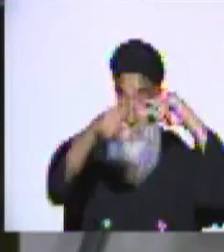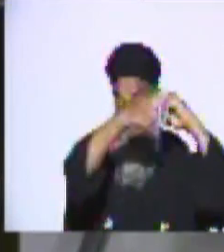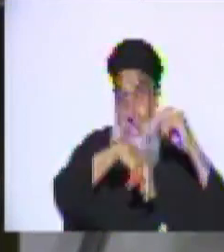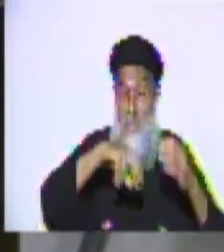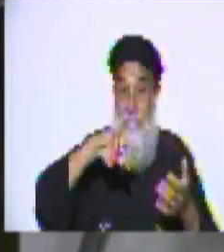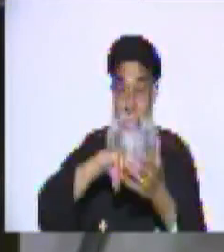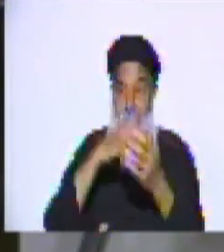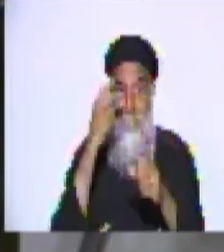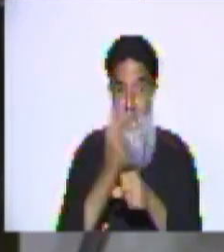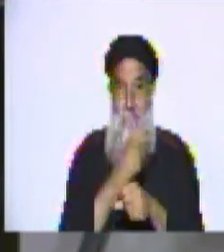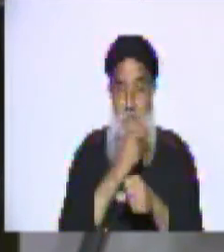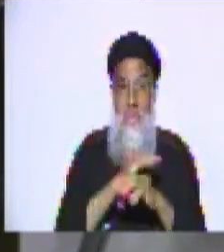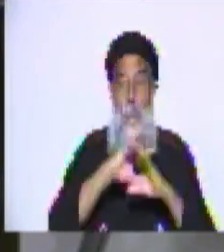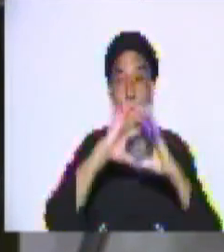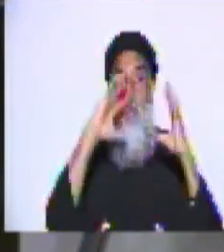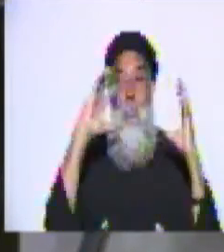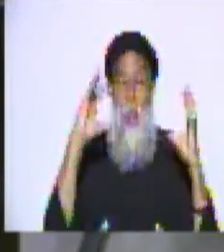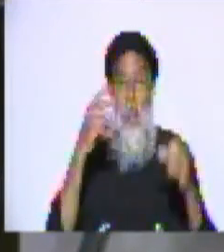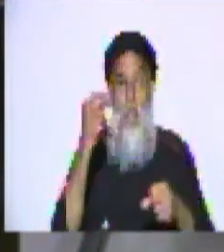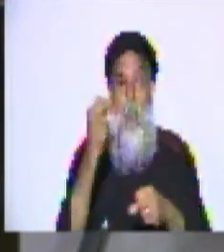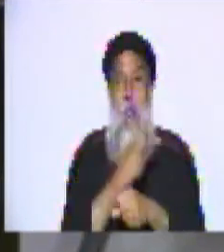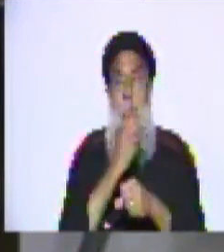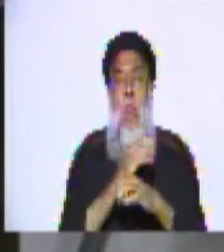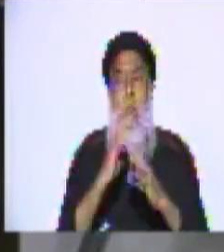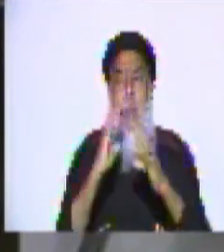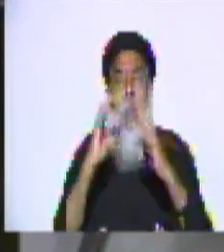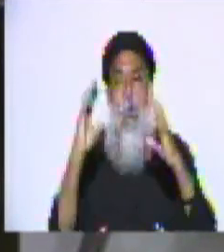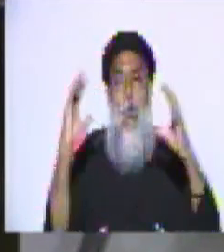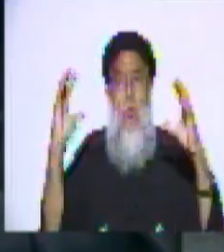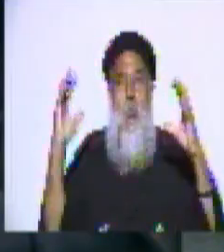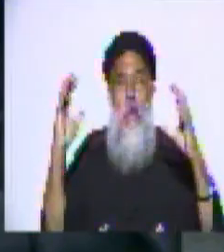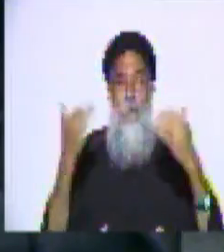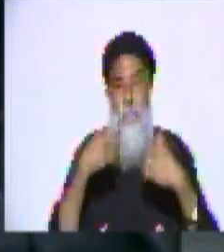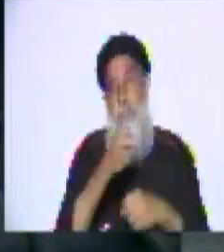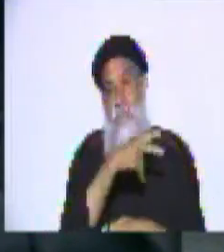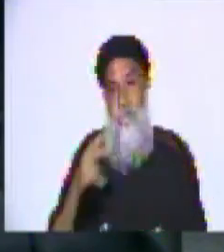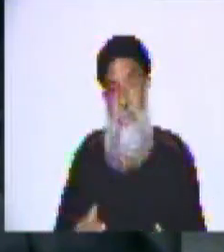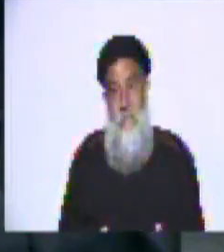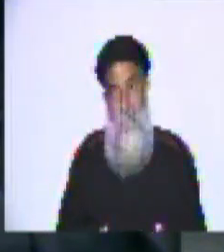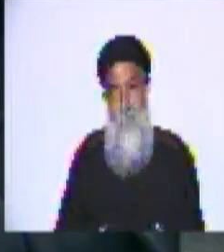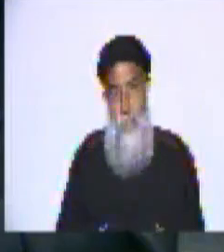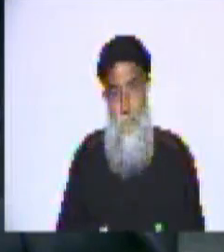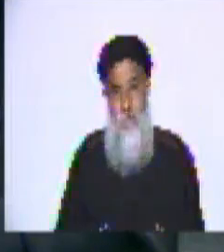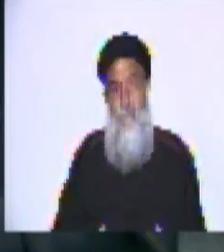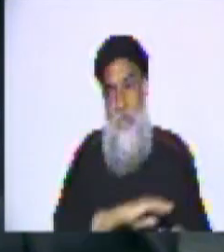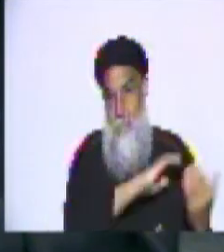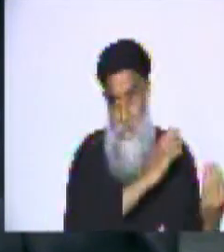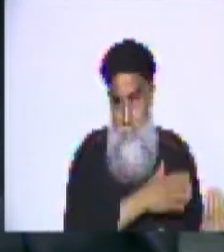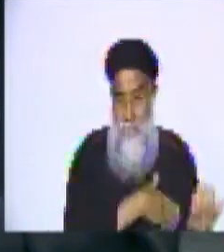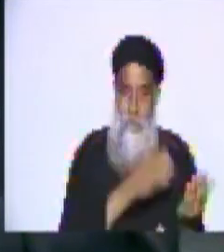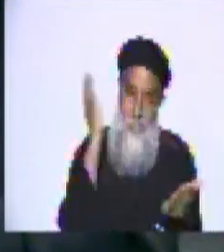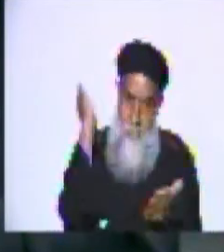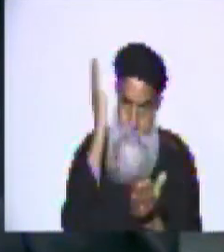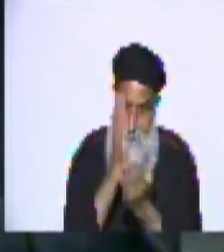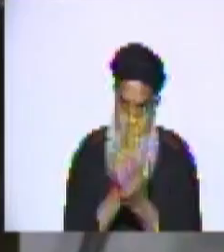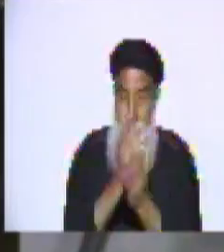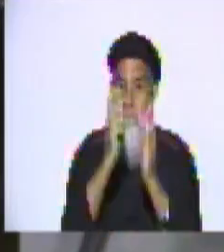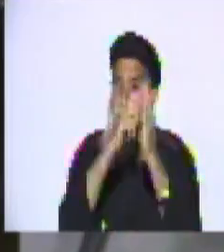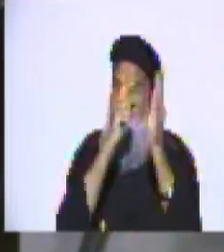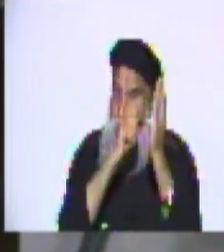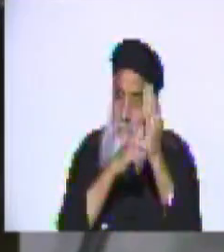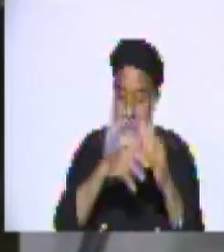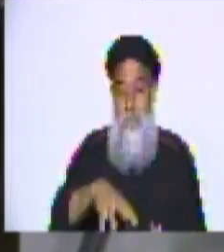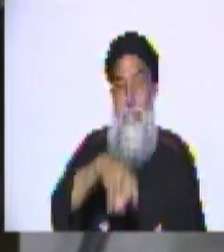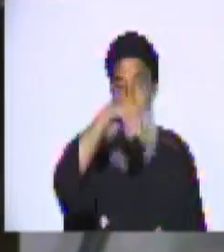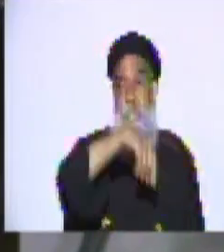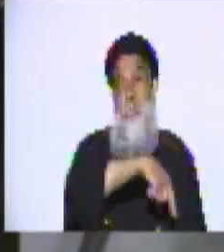خطية بتاخد حجم المخطئ إليه. العقيدة في حد ذاتها ليها بعد خلاص يا سيدنا، مش كده؟ يعني بدونها